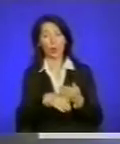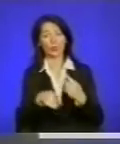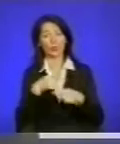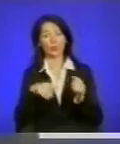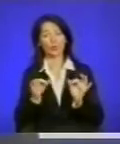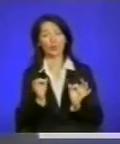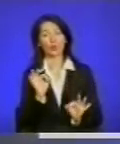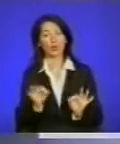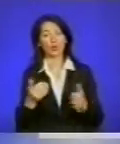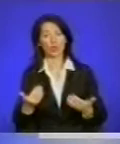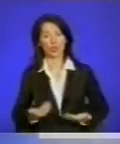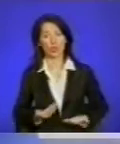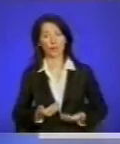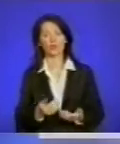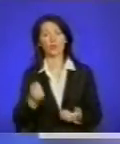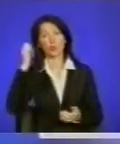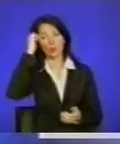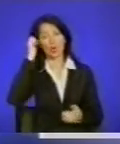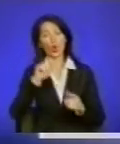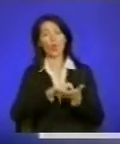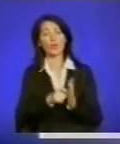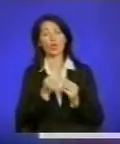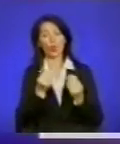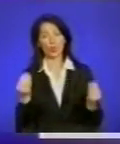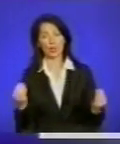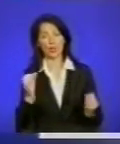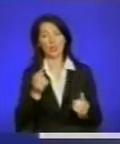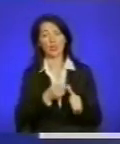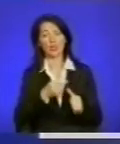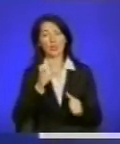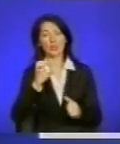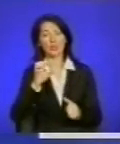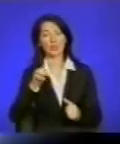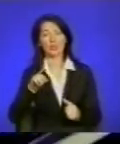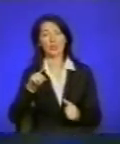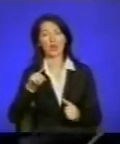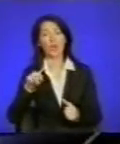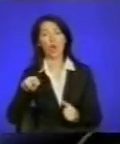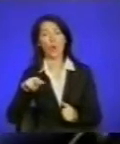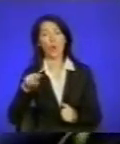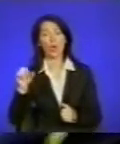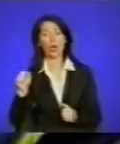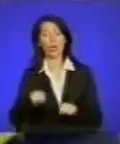Меморіальну кімнату музею Степана Сепеляка відкрили у Тернопільському музеї політв'язнів.